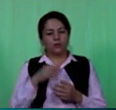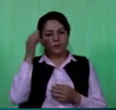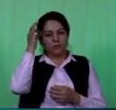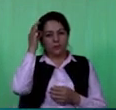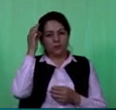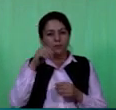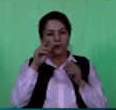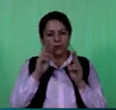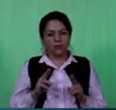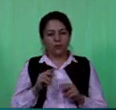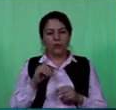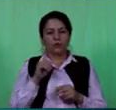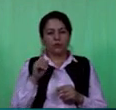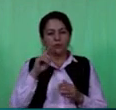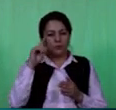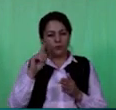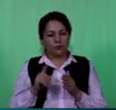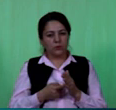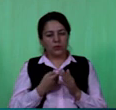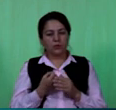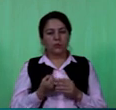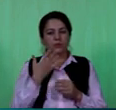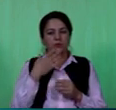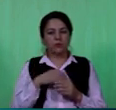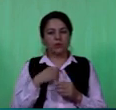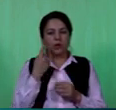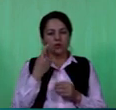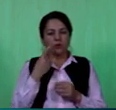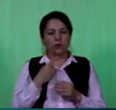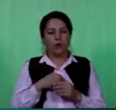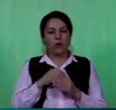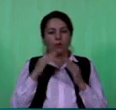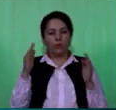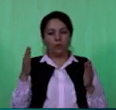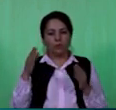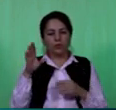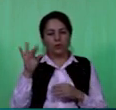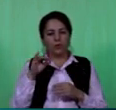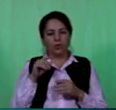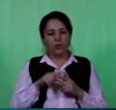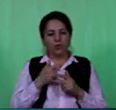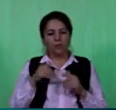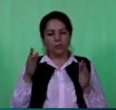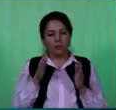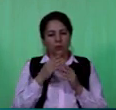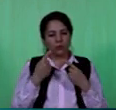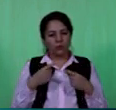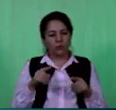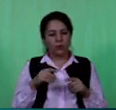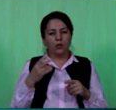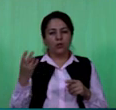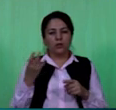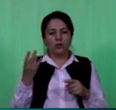правила чтобы узнать насколько одно число больше или меньше другого надо из большего